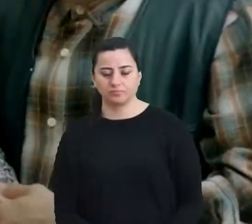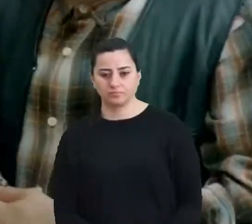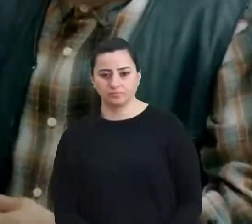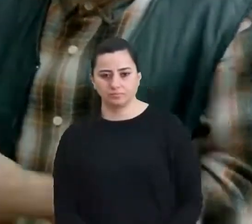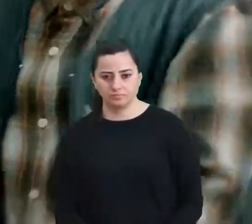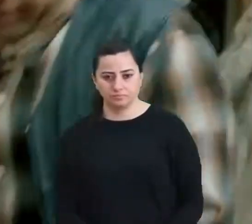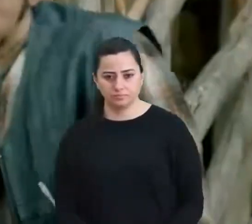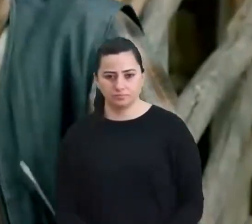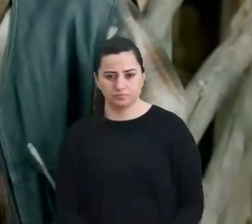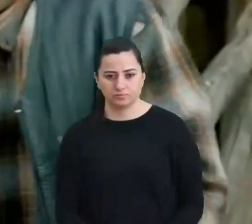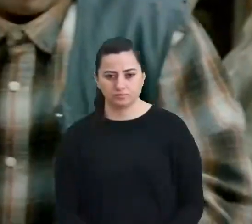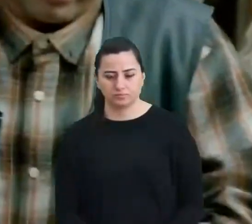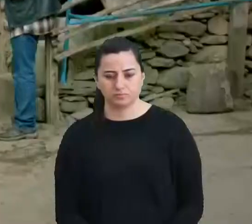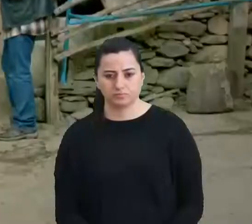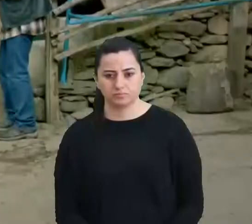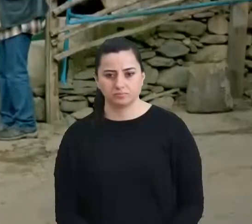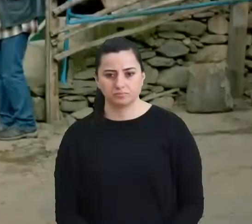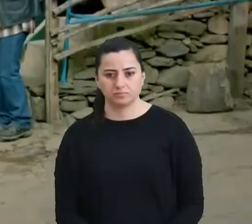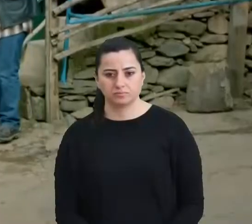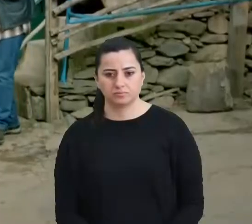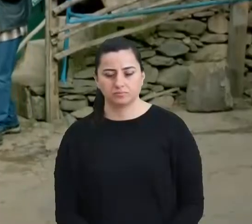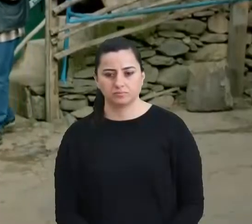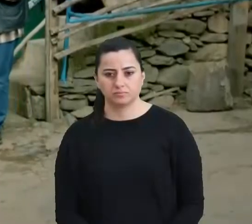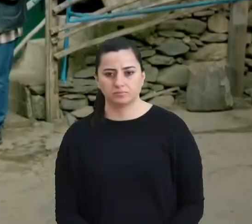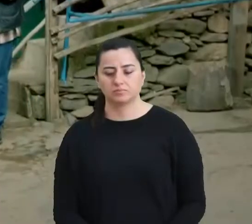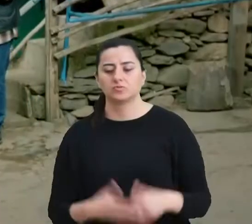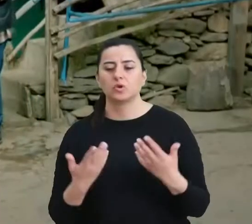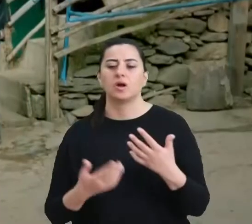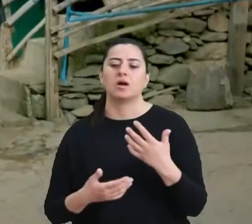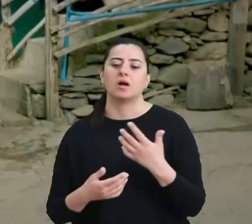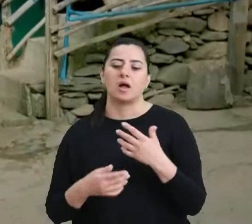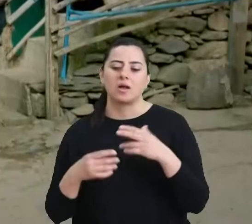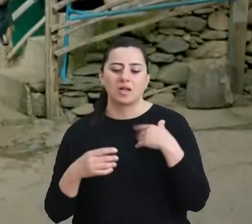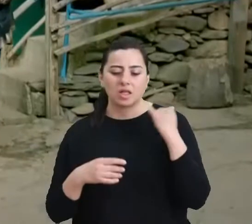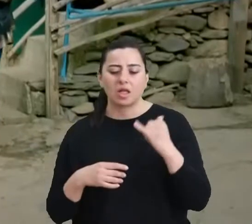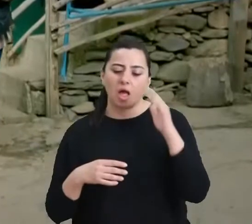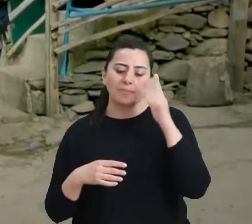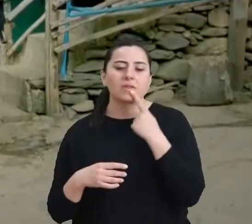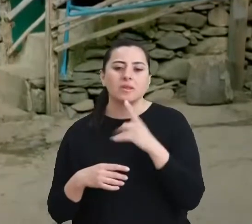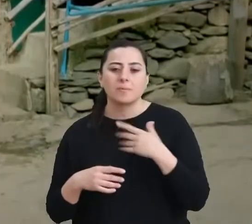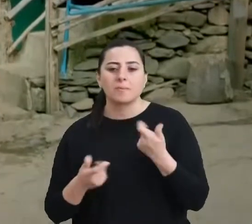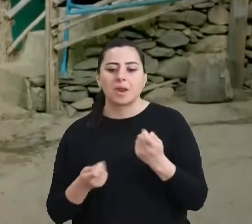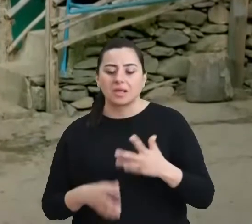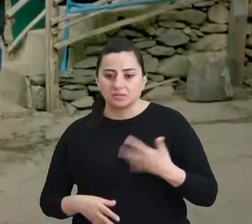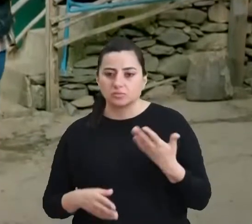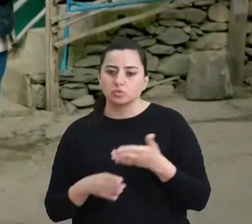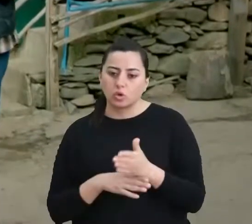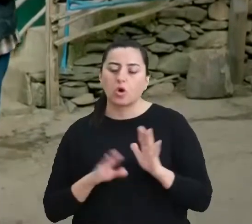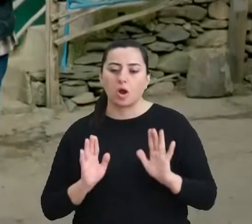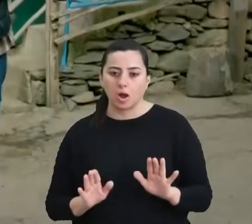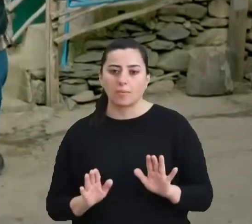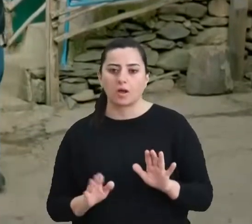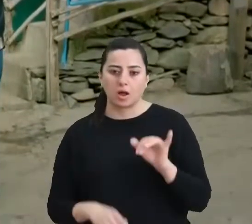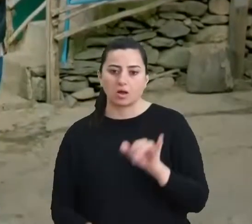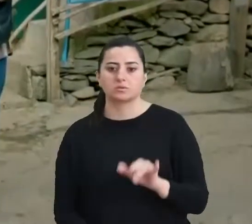Merdivenden inmesine yardım etti. Yok ana, biz şimdi gene enayi demeyelim. Bak, para istemiyorum. O doğru,